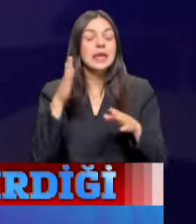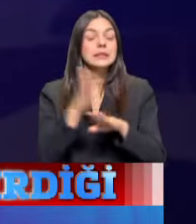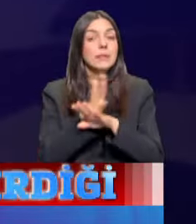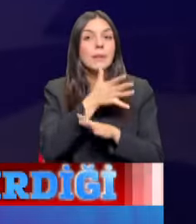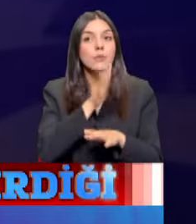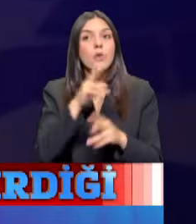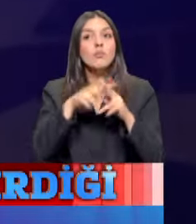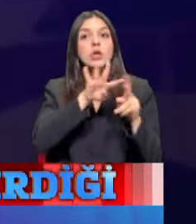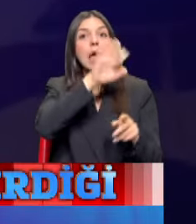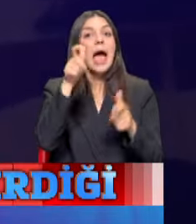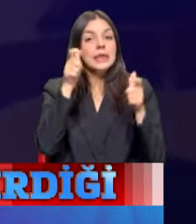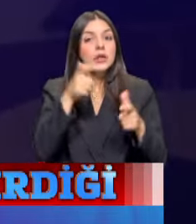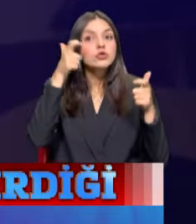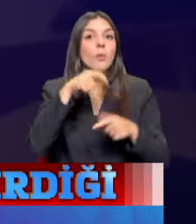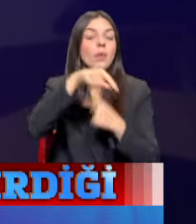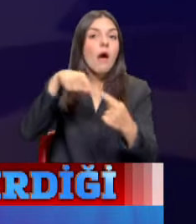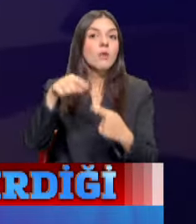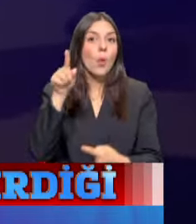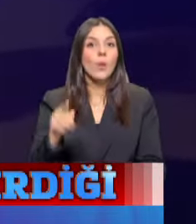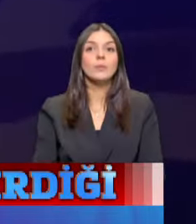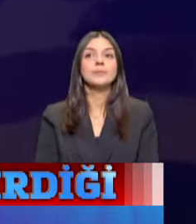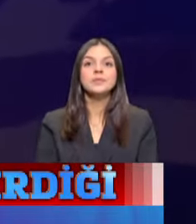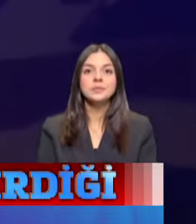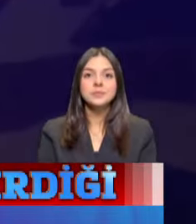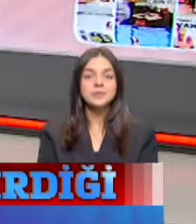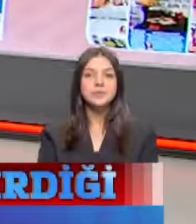her yerde failleri arıyor.